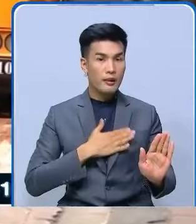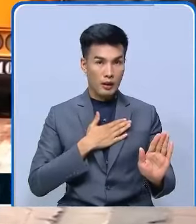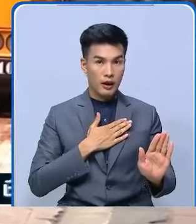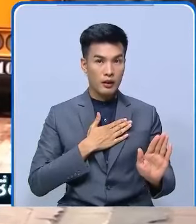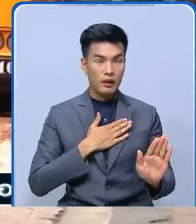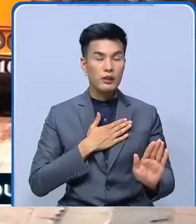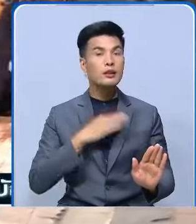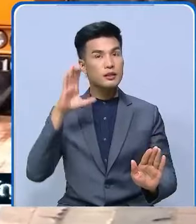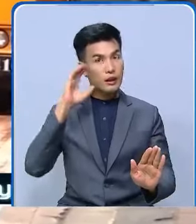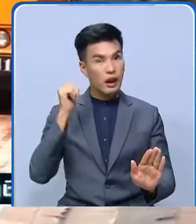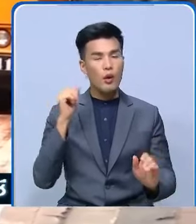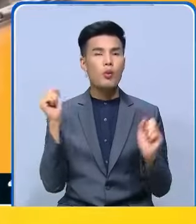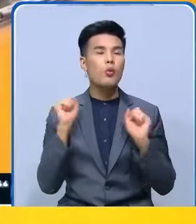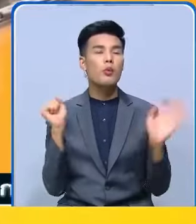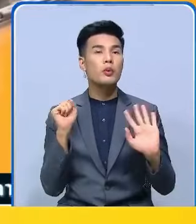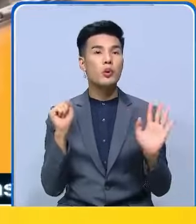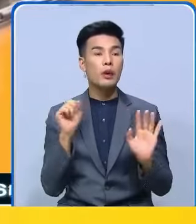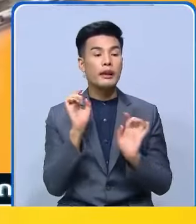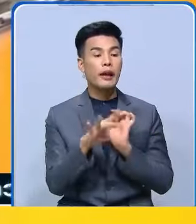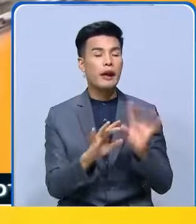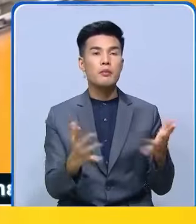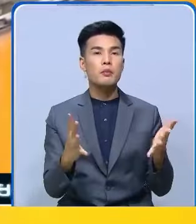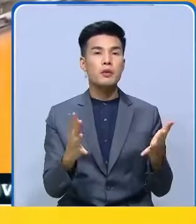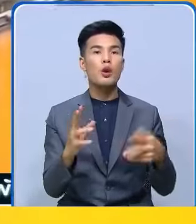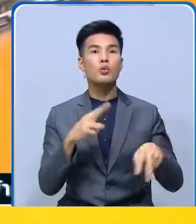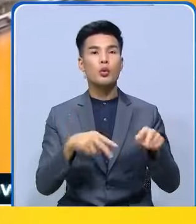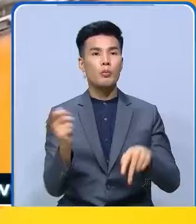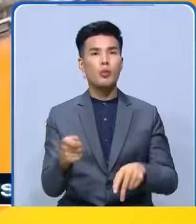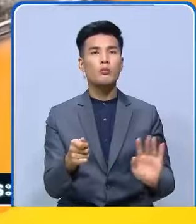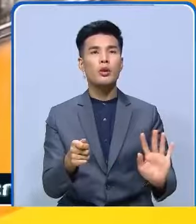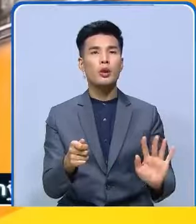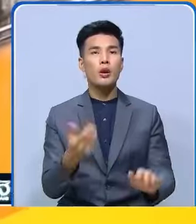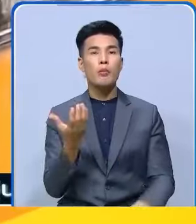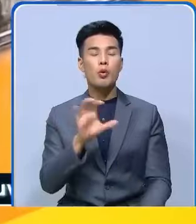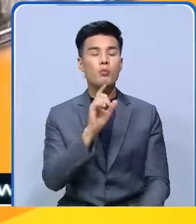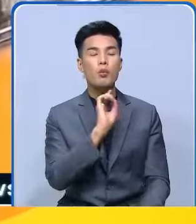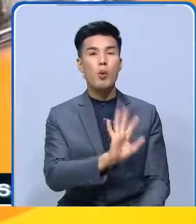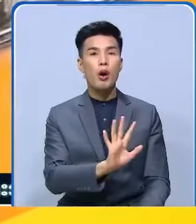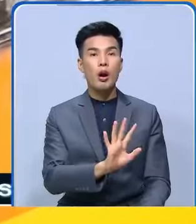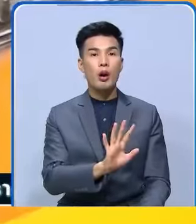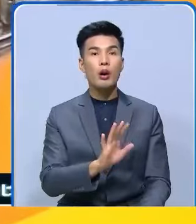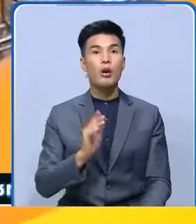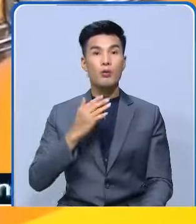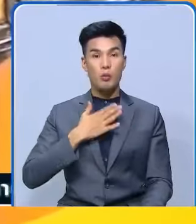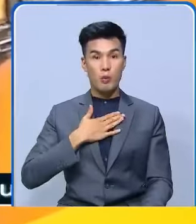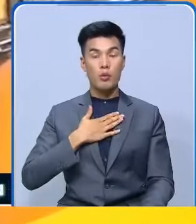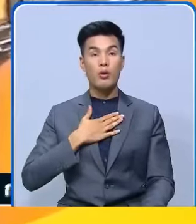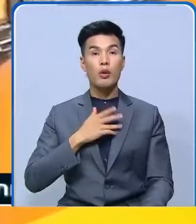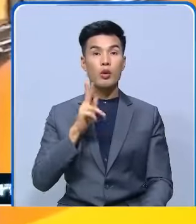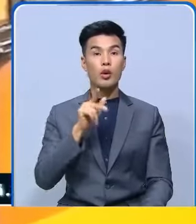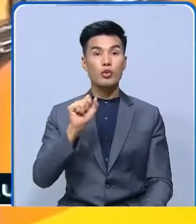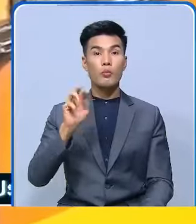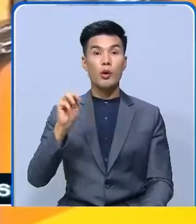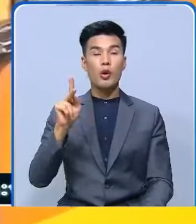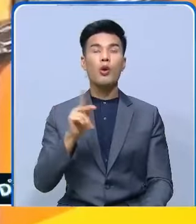วางใจได้เลยว่าไม่ต้องกลัวว่าจะมีใครกลั่นแกล้งหรือว่าไปตรวจสอบโทษที่โพสต์ข้อความไปนะซึ่งทางกสมกเองก็ขอแสดงความเสีย